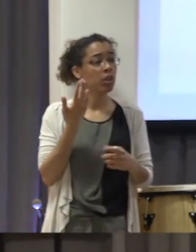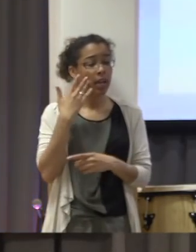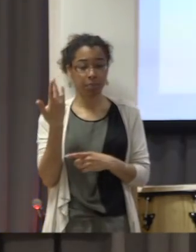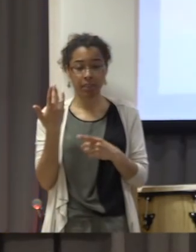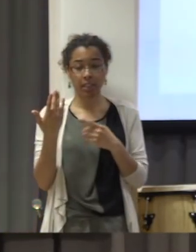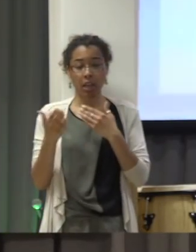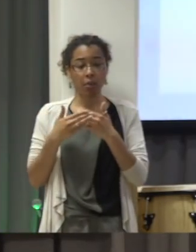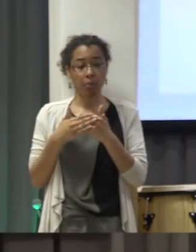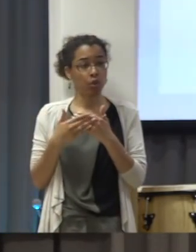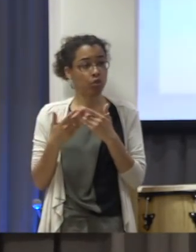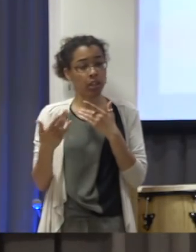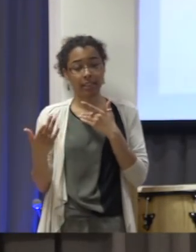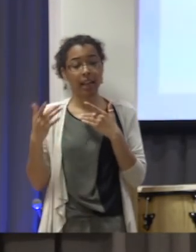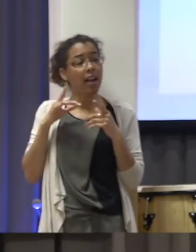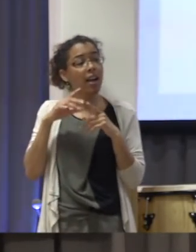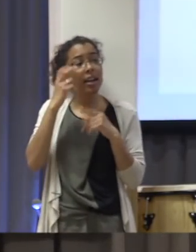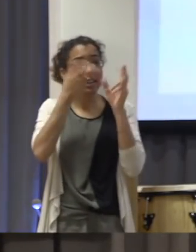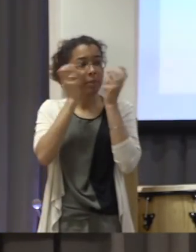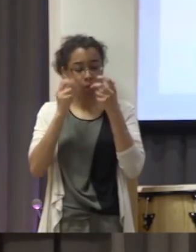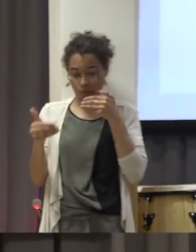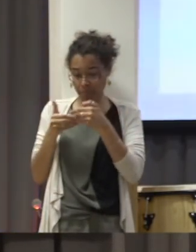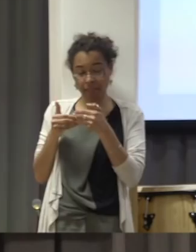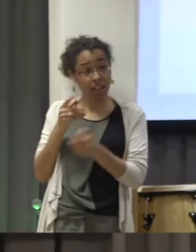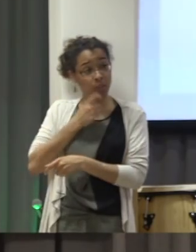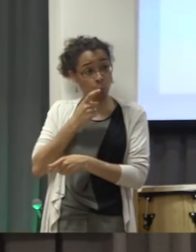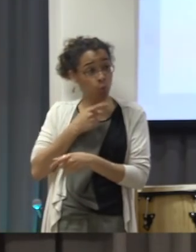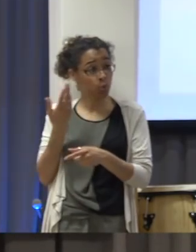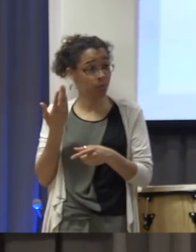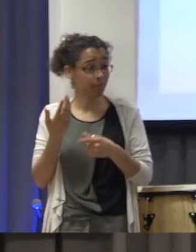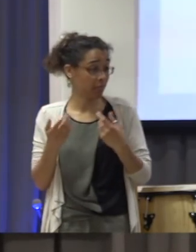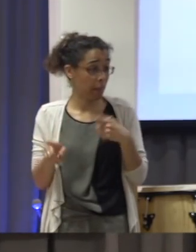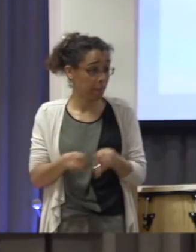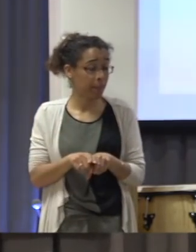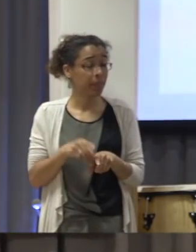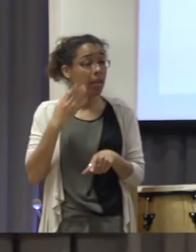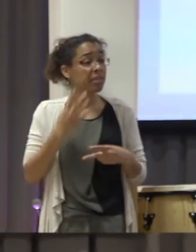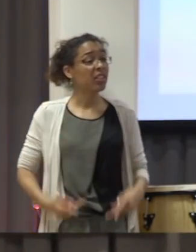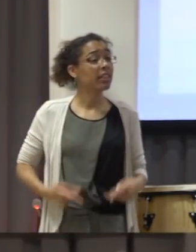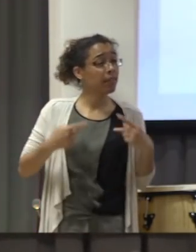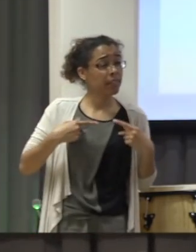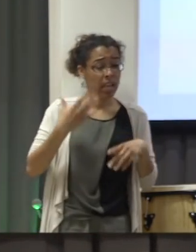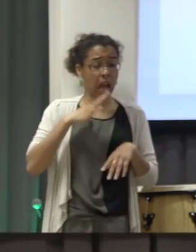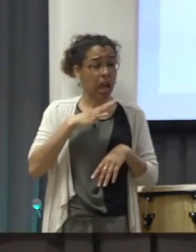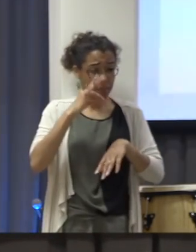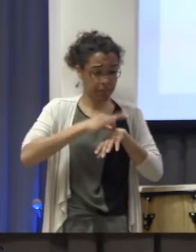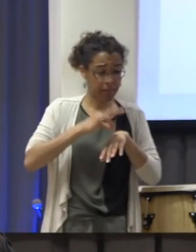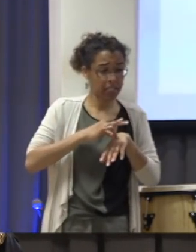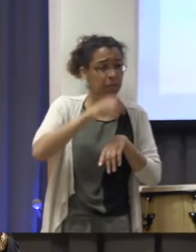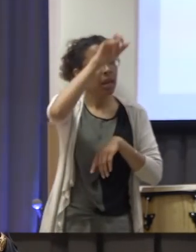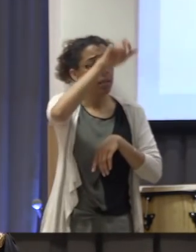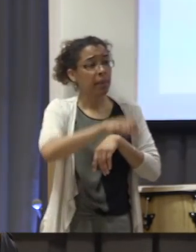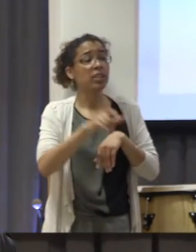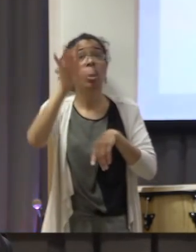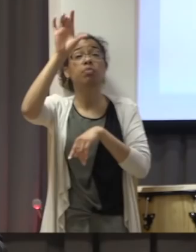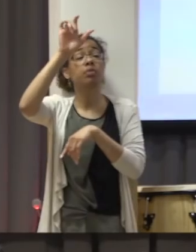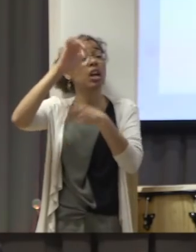devant les caméléons, tu deviens comment? Rouge, n'est-ce pas? Et si toi, dans ta vie, il y a la maladie, mais tu t'approches,